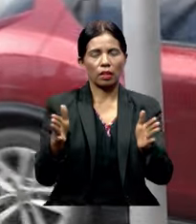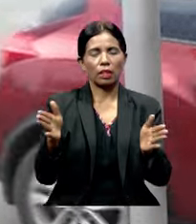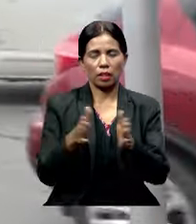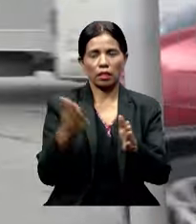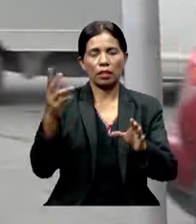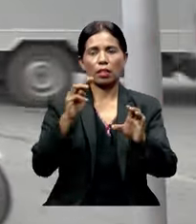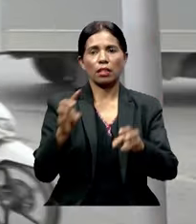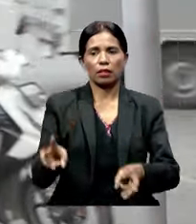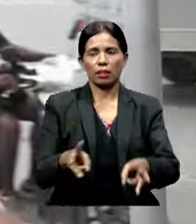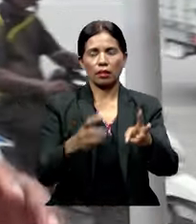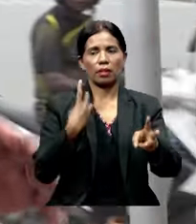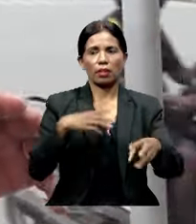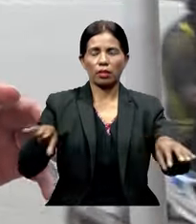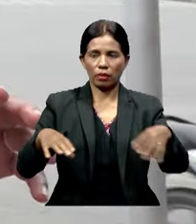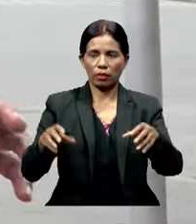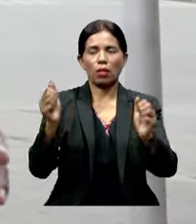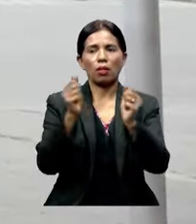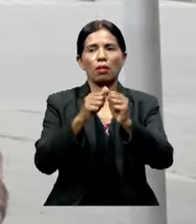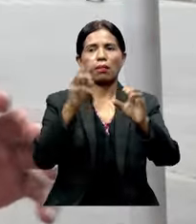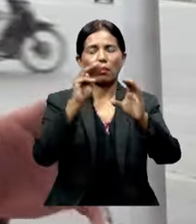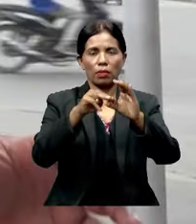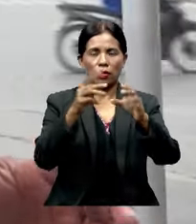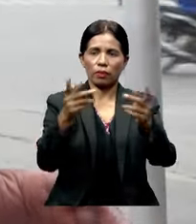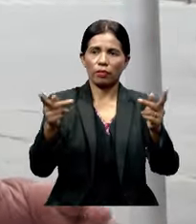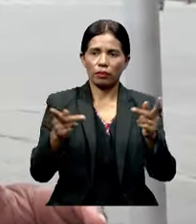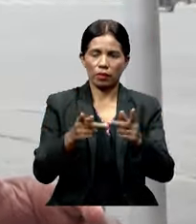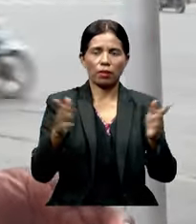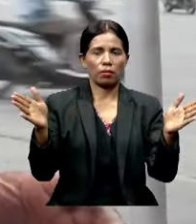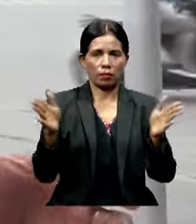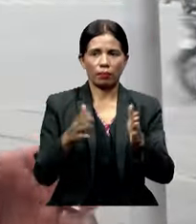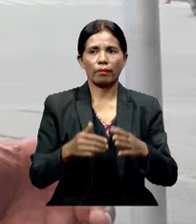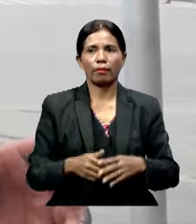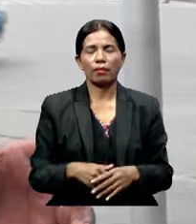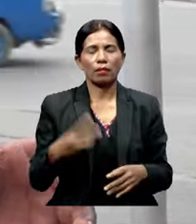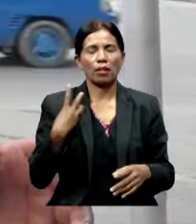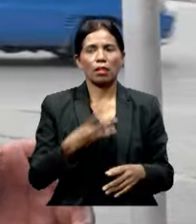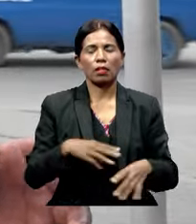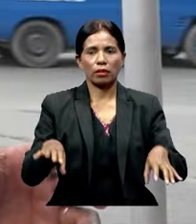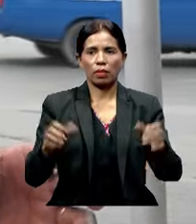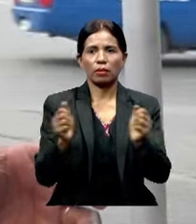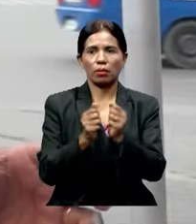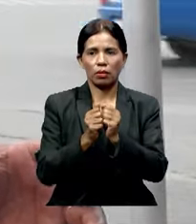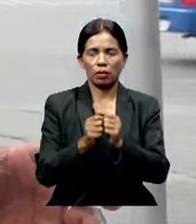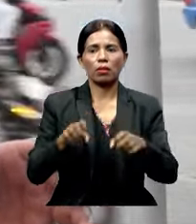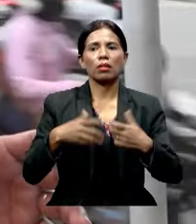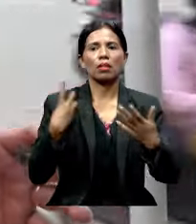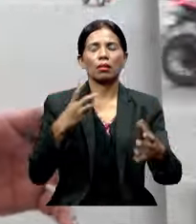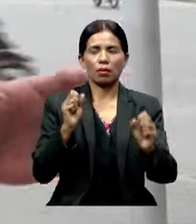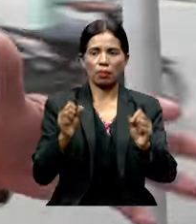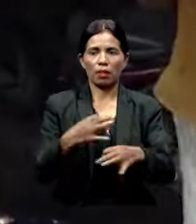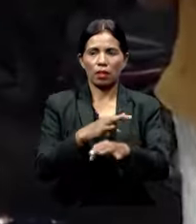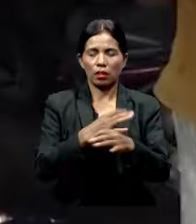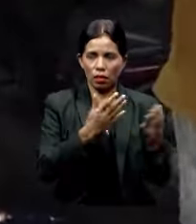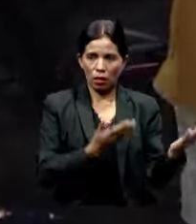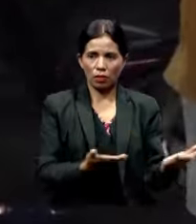atuari a situasaun ne, ho mercado ne bemak agora nini kondisyon limitado teves. Então ita kazan hela para uinsa ita bel hadia, para nune ita lori